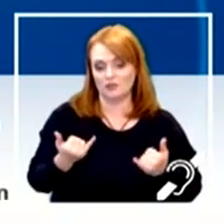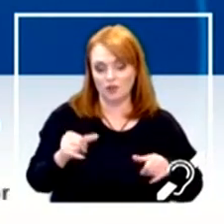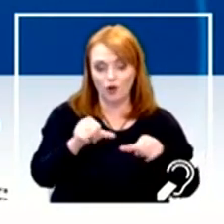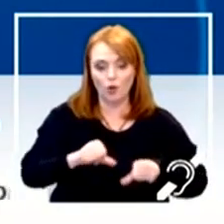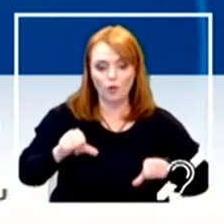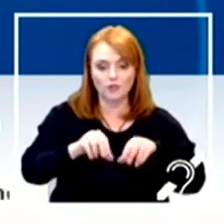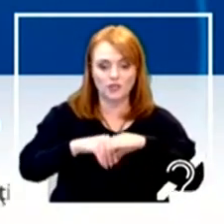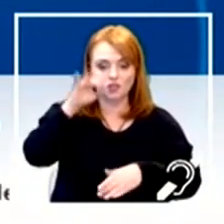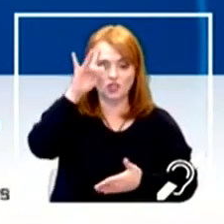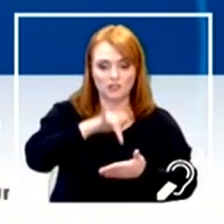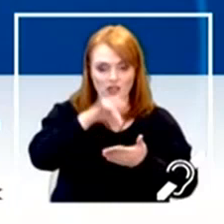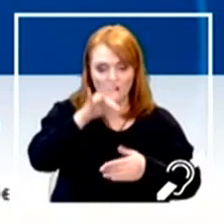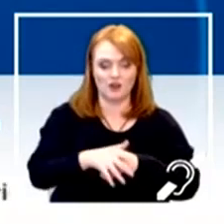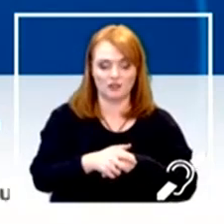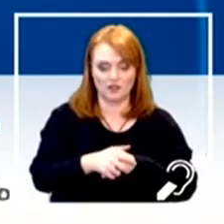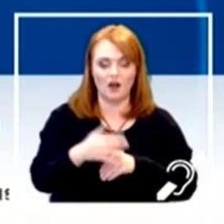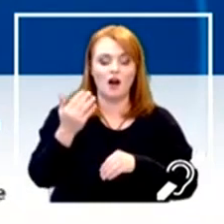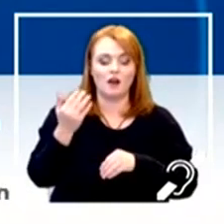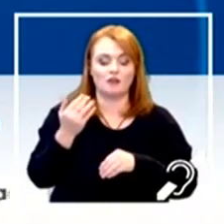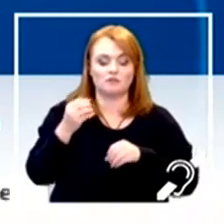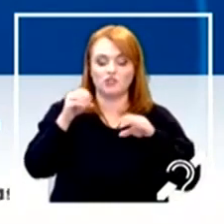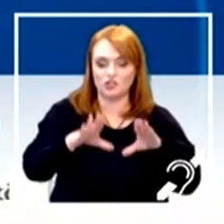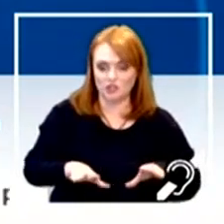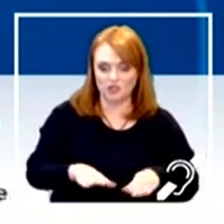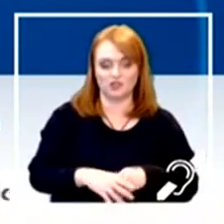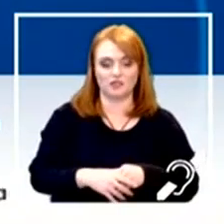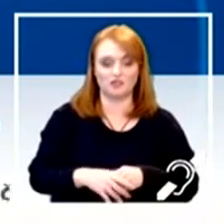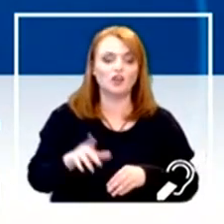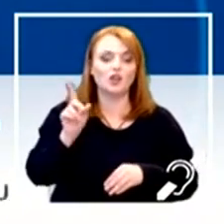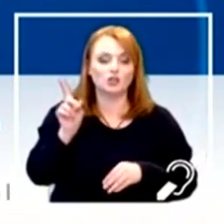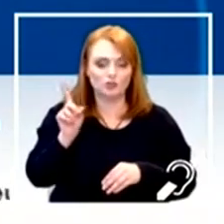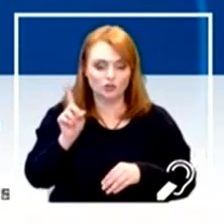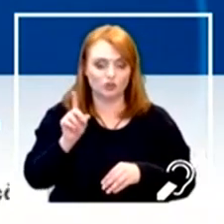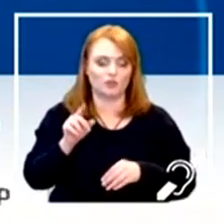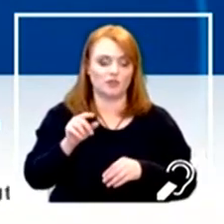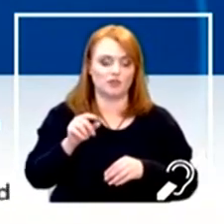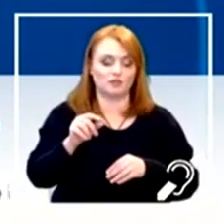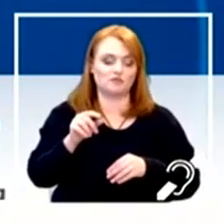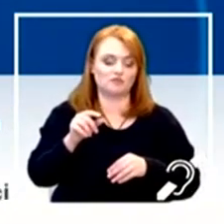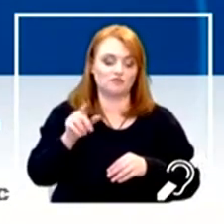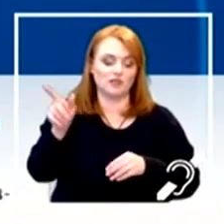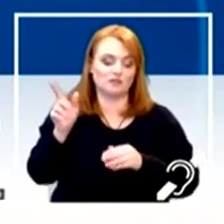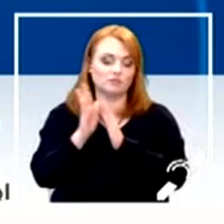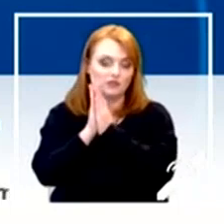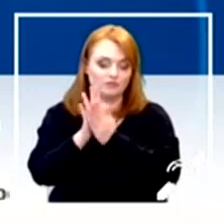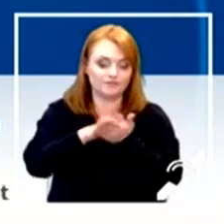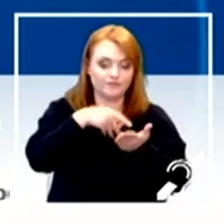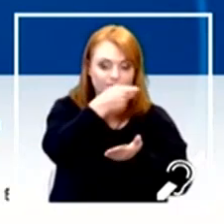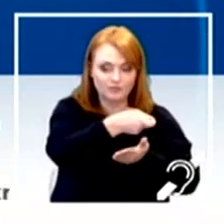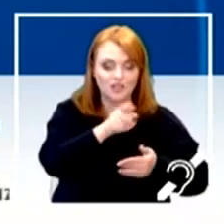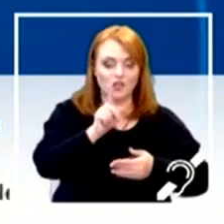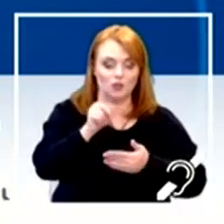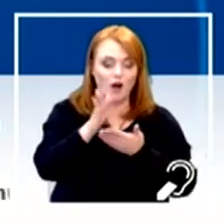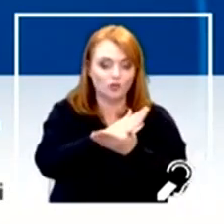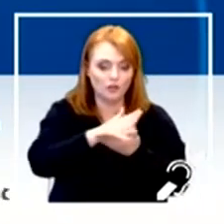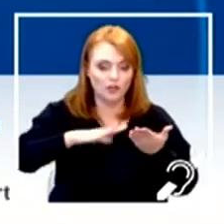care formațiunea politică afiliată fugarului Ilan Șor dorea anularea rezultatelor alegerilor. Toate au fost însă declarate